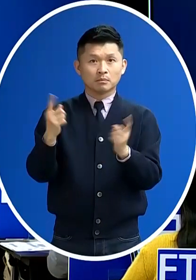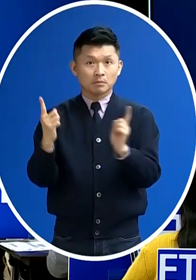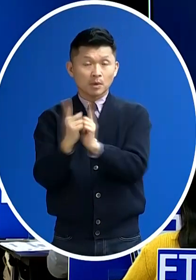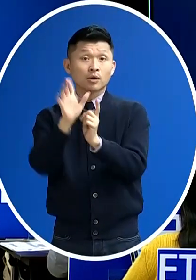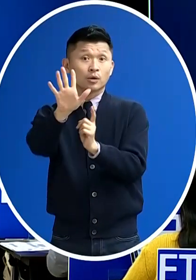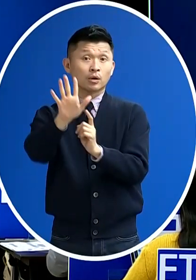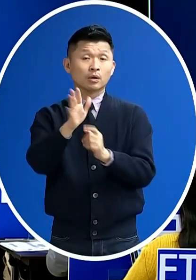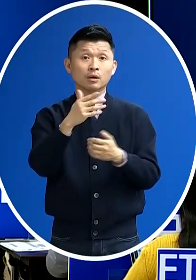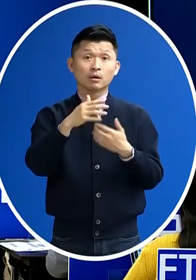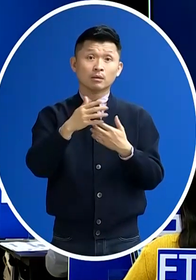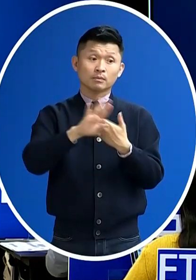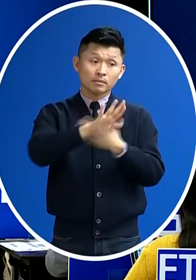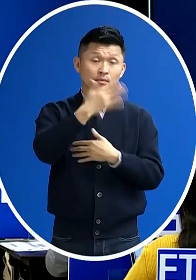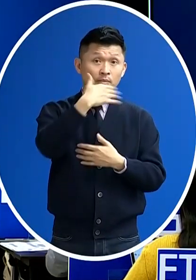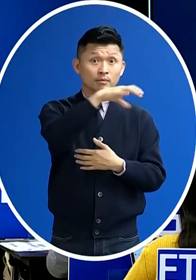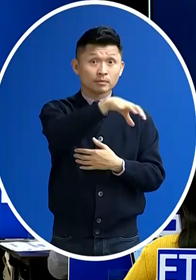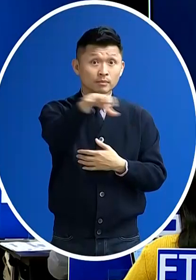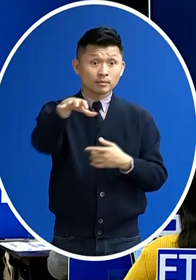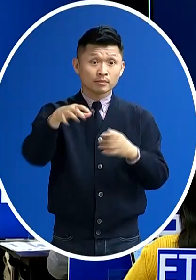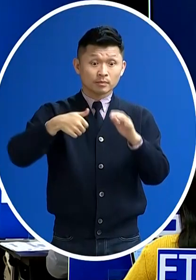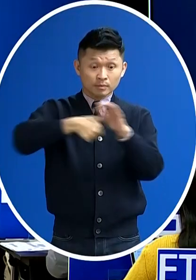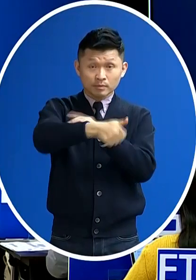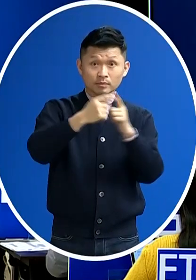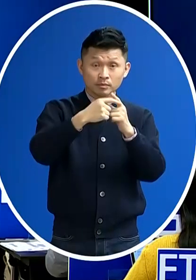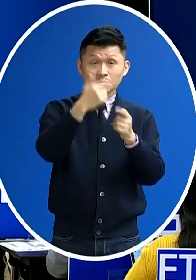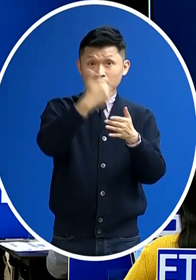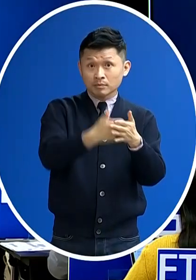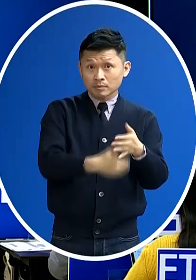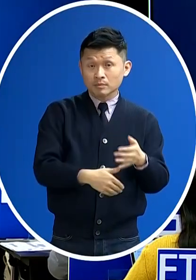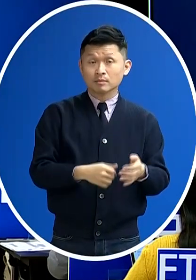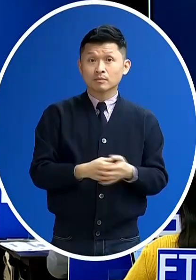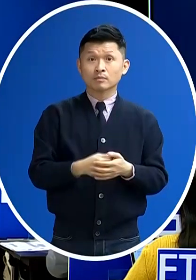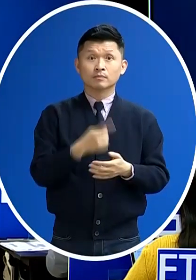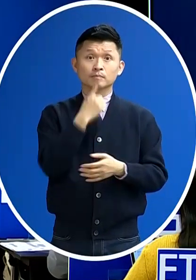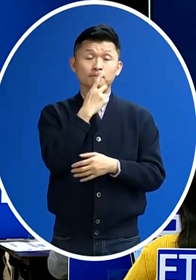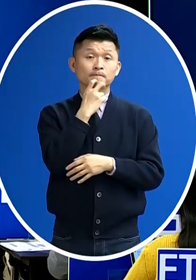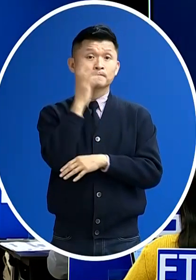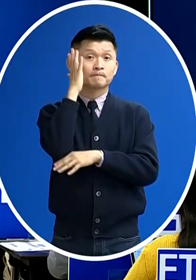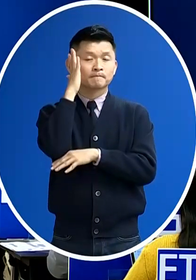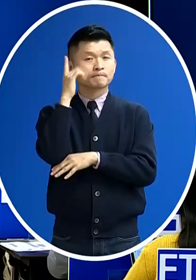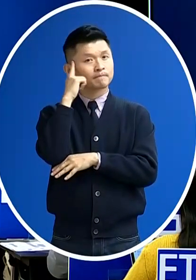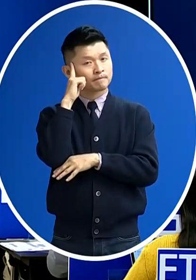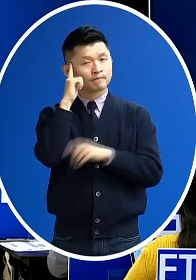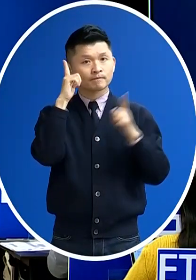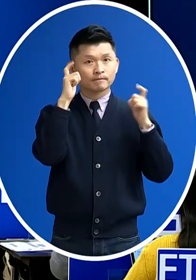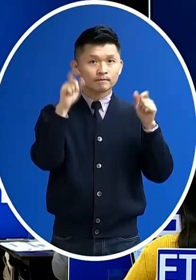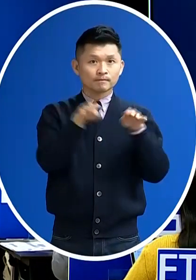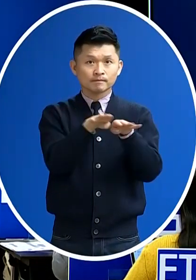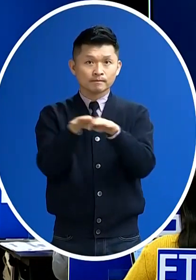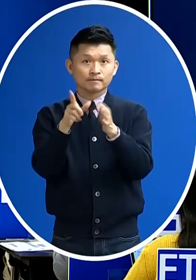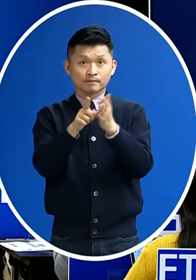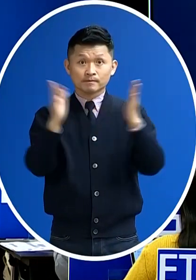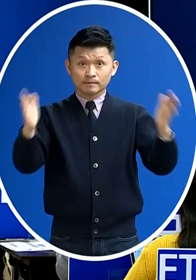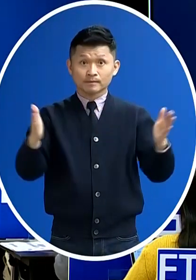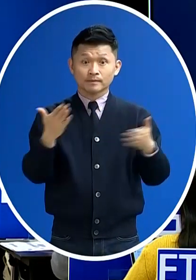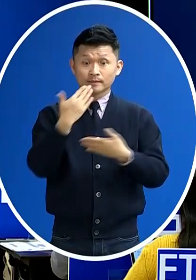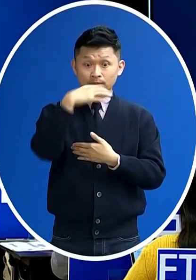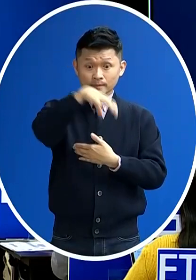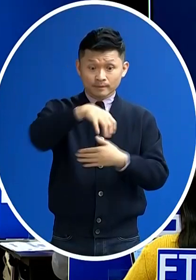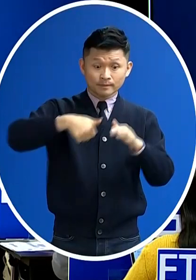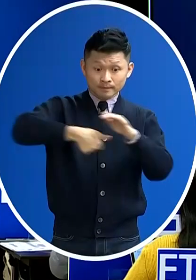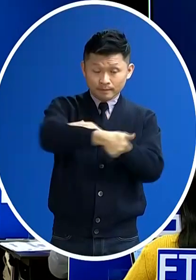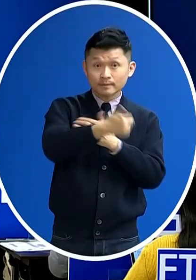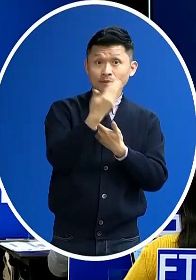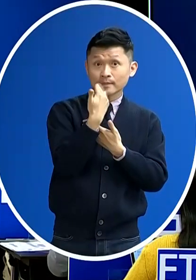内用减少人数，或者是一些他们的指引，那中央有没有办法给大家一个在过年期间我们如果说内用给大家的建